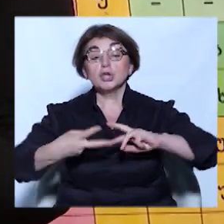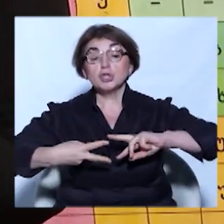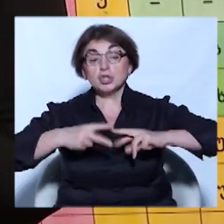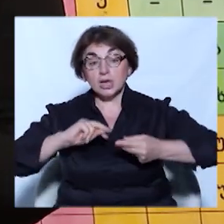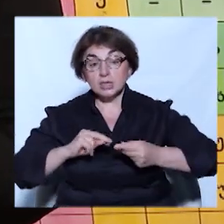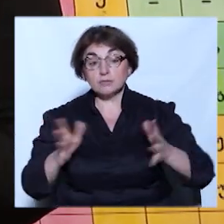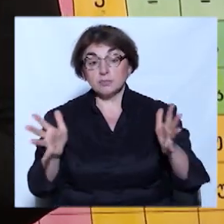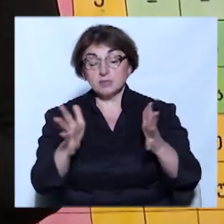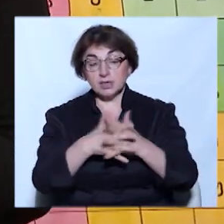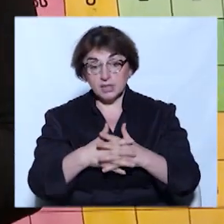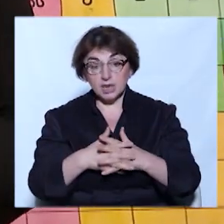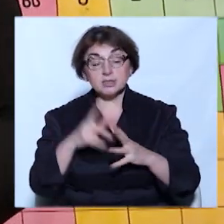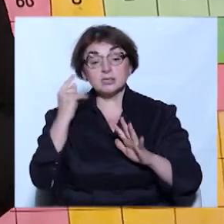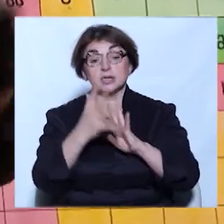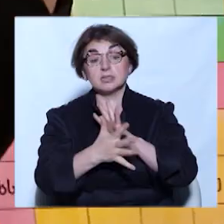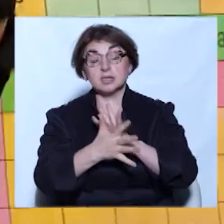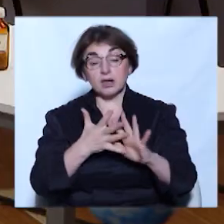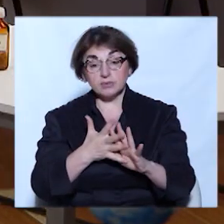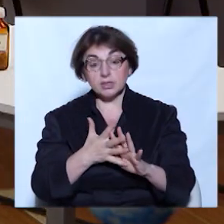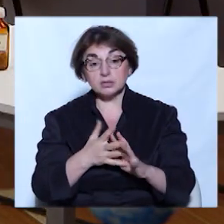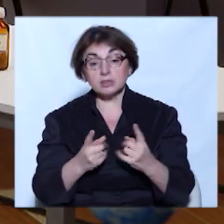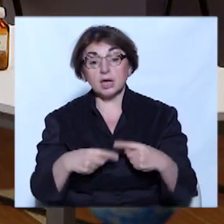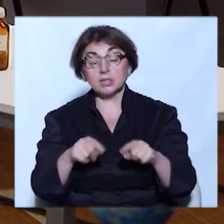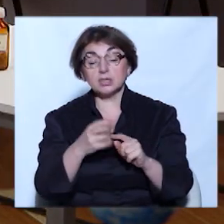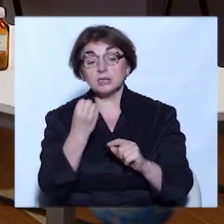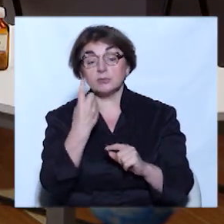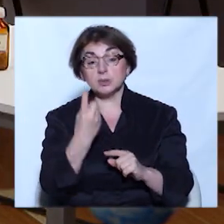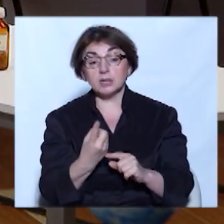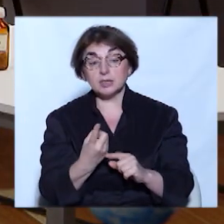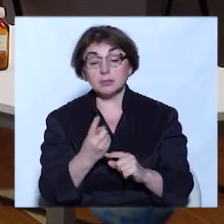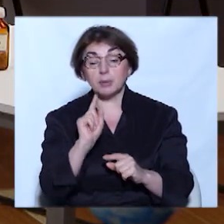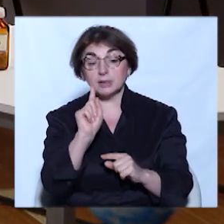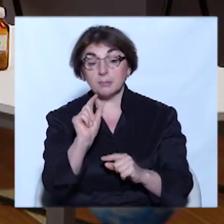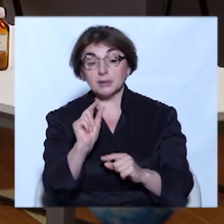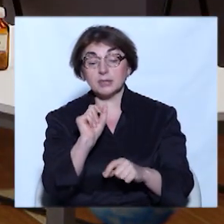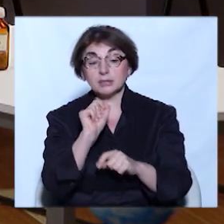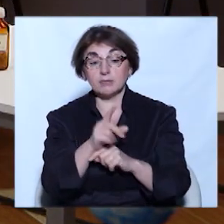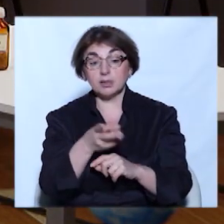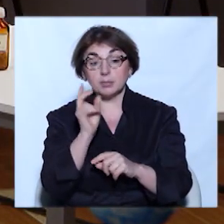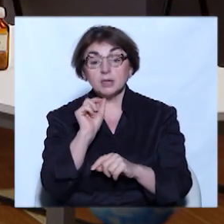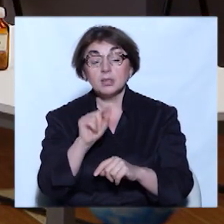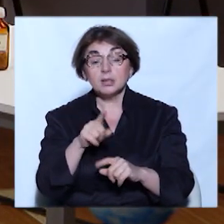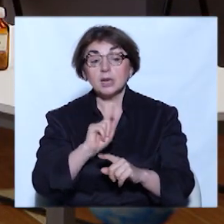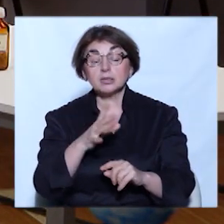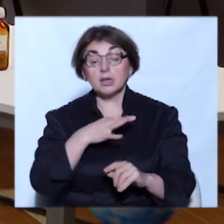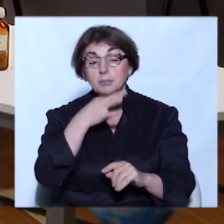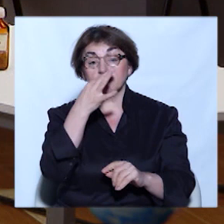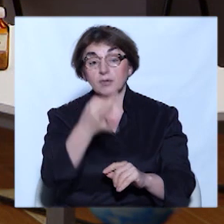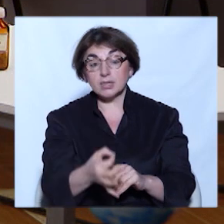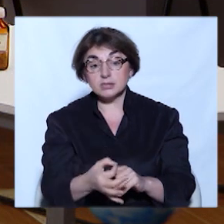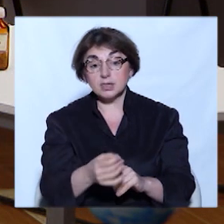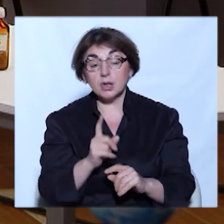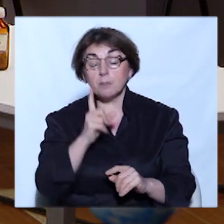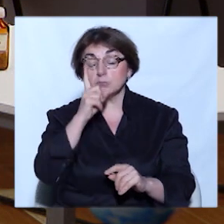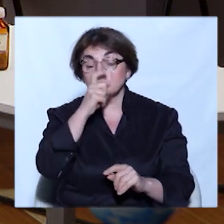რეაქციას გავეცანით და კიდევ მინდა პატარა დავალება დავტო, რადგან მე ვახსენე, რომ